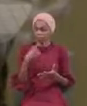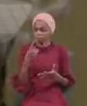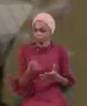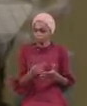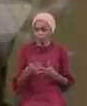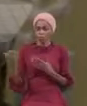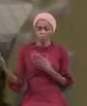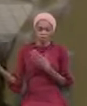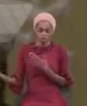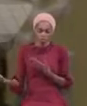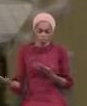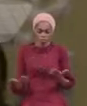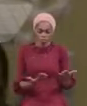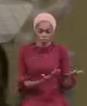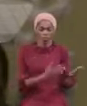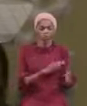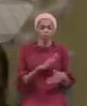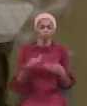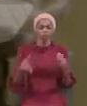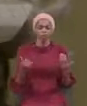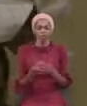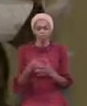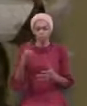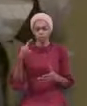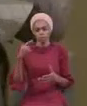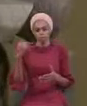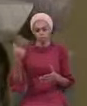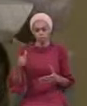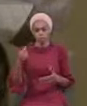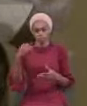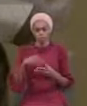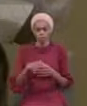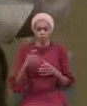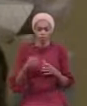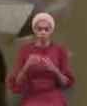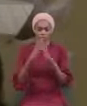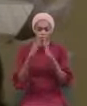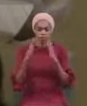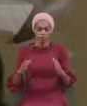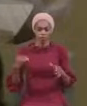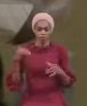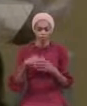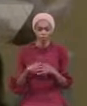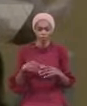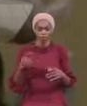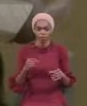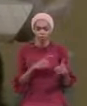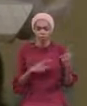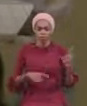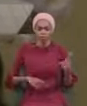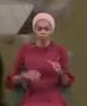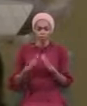du Trésor toutes les dîmes maisons toutes les